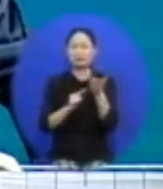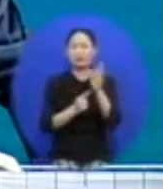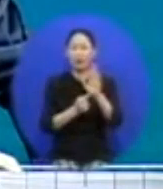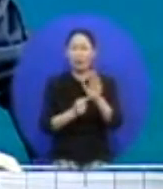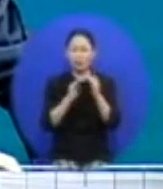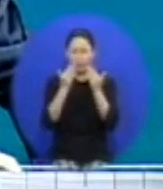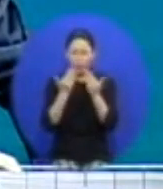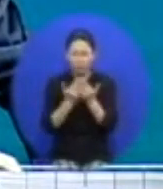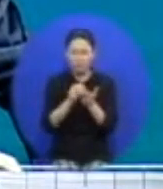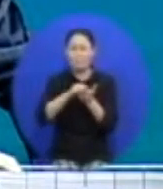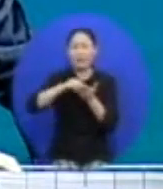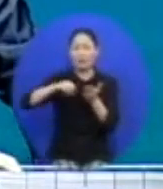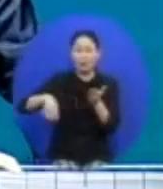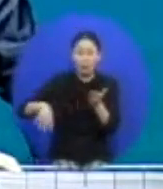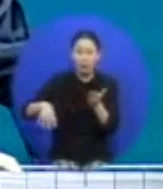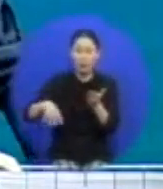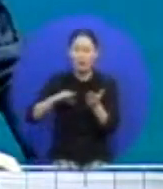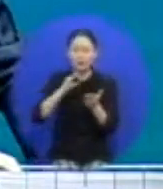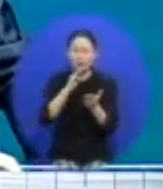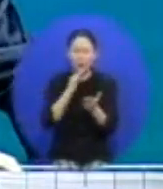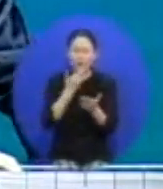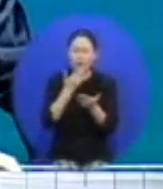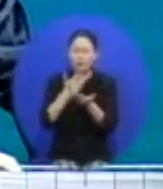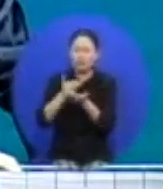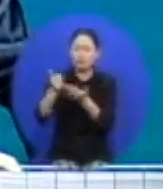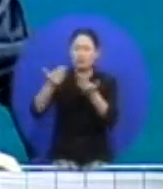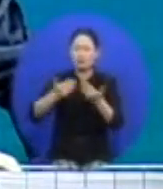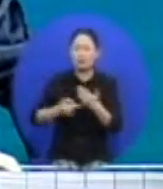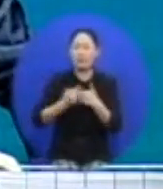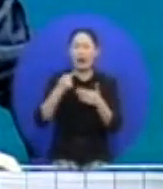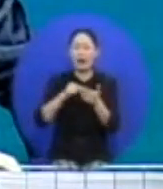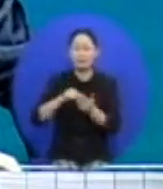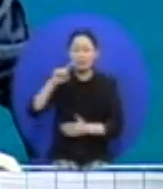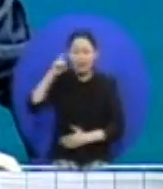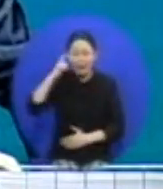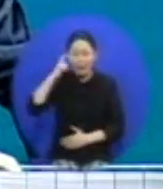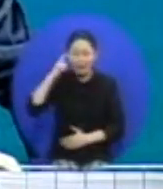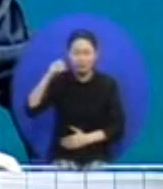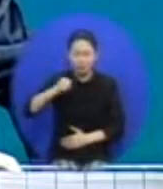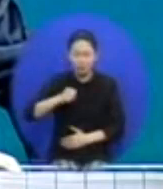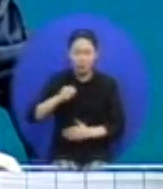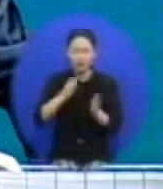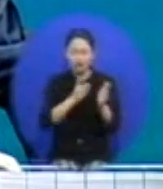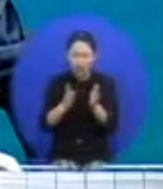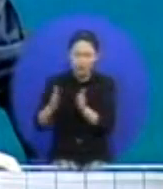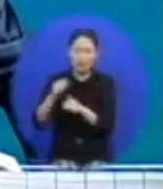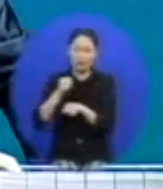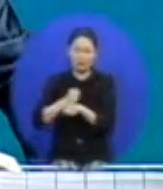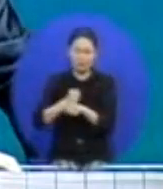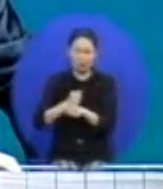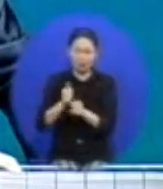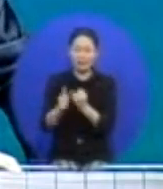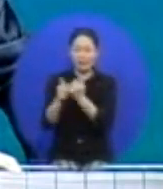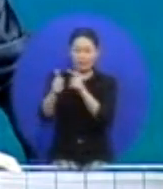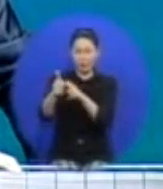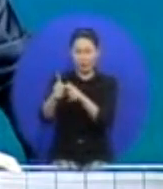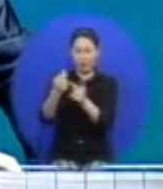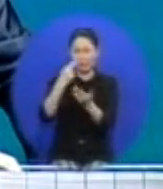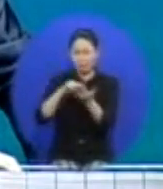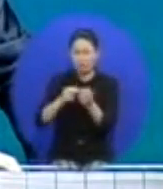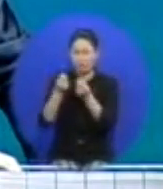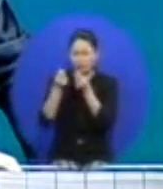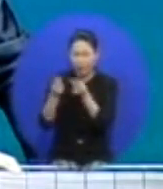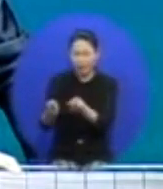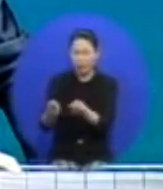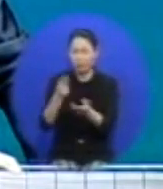걸러지고 정말 주님이 주시는 그 마음 그 생각으로 정리 해서 남편에게 편지를 보내고